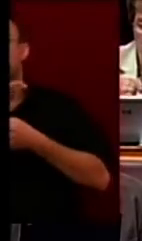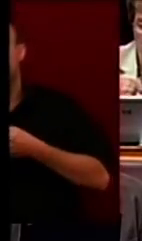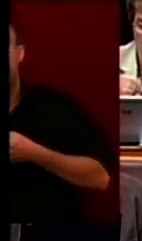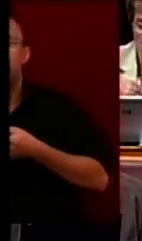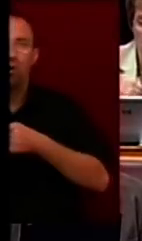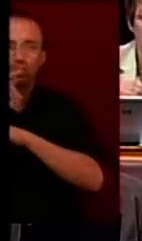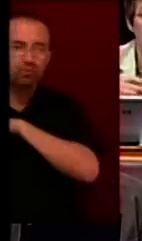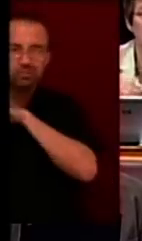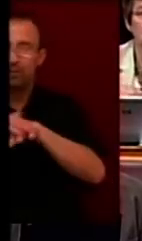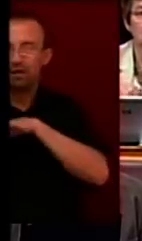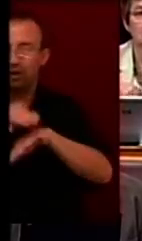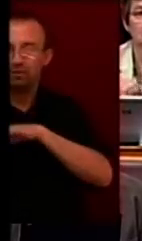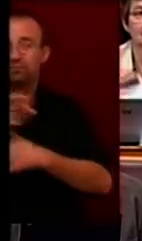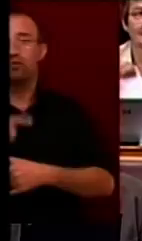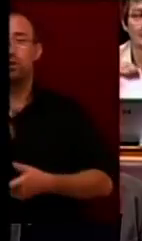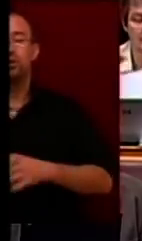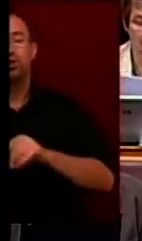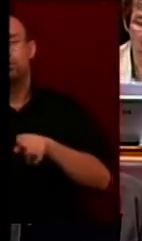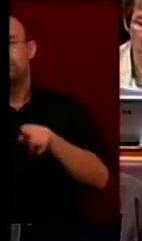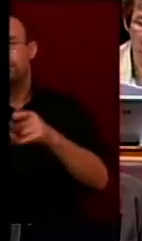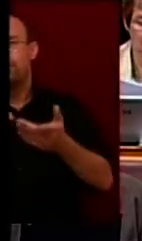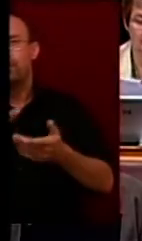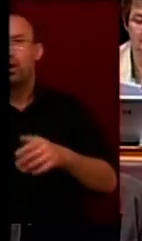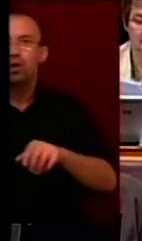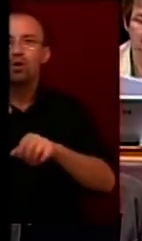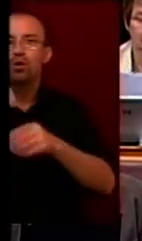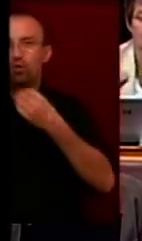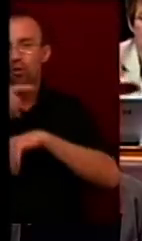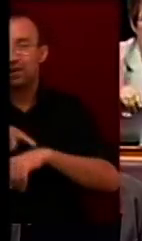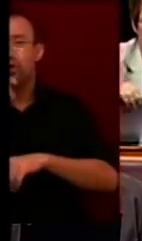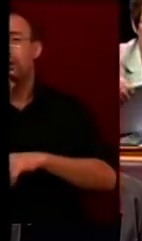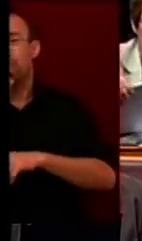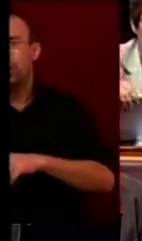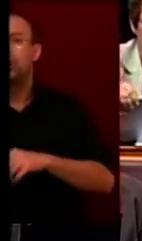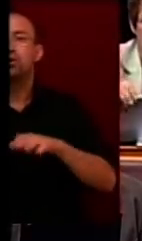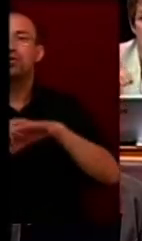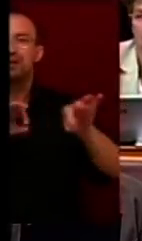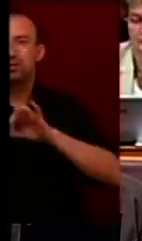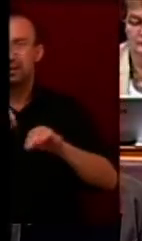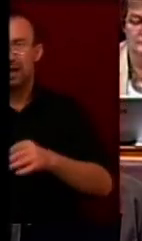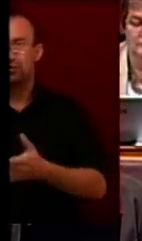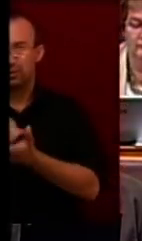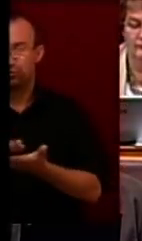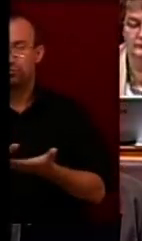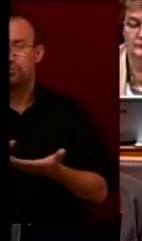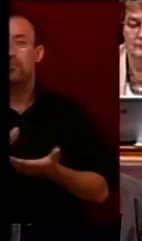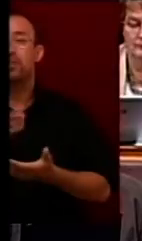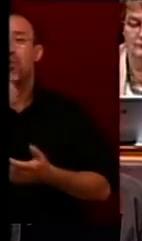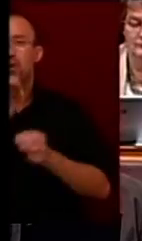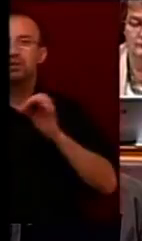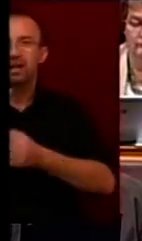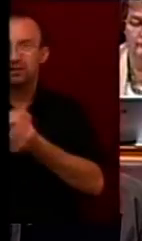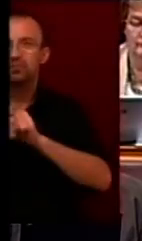oroszok. Hasonlóan sok viszontagságon és romboláson esett át a magyar közigazgatás is. Hazánk történetének